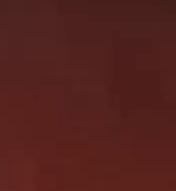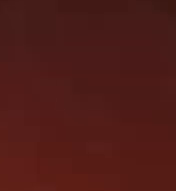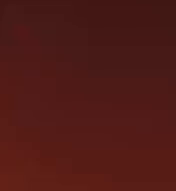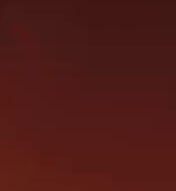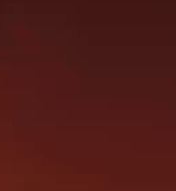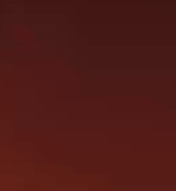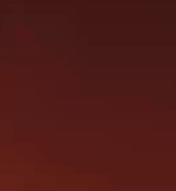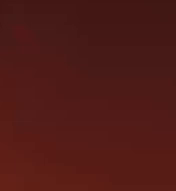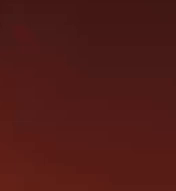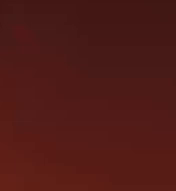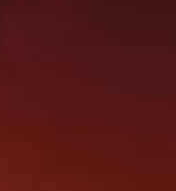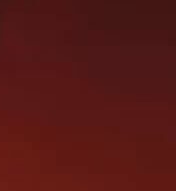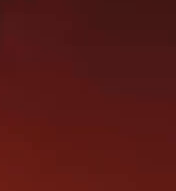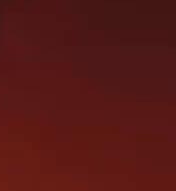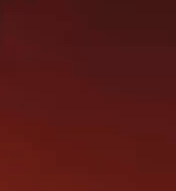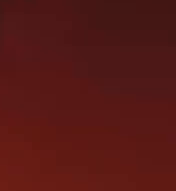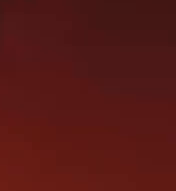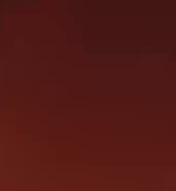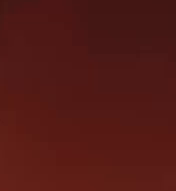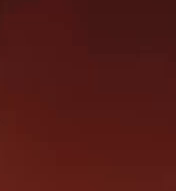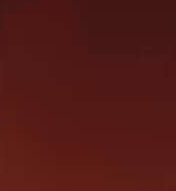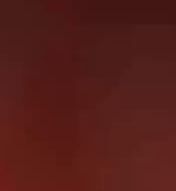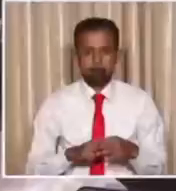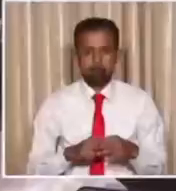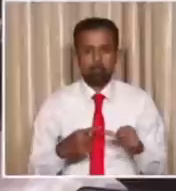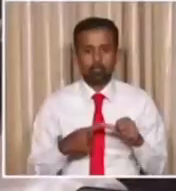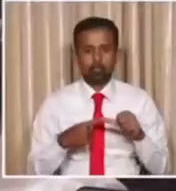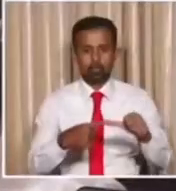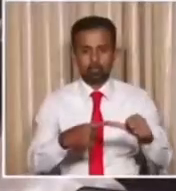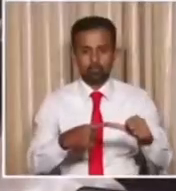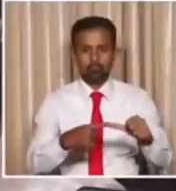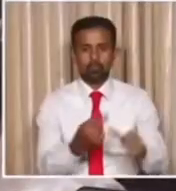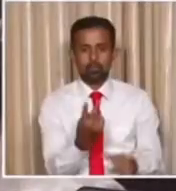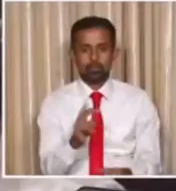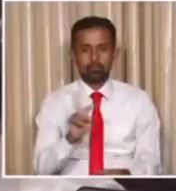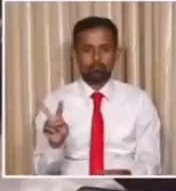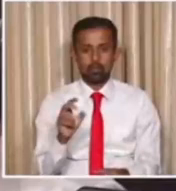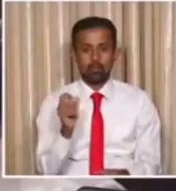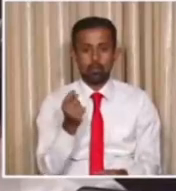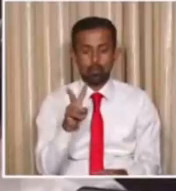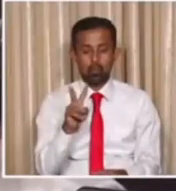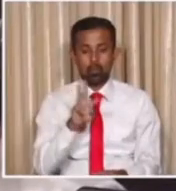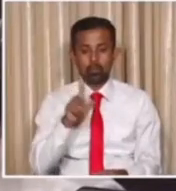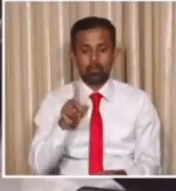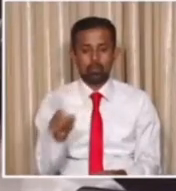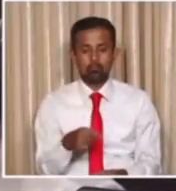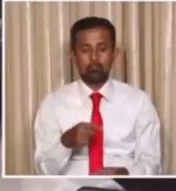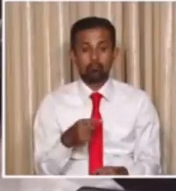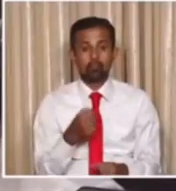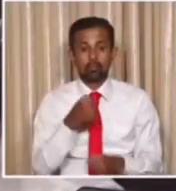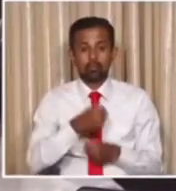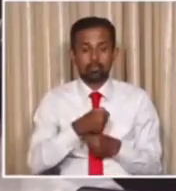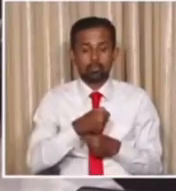ලක් දෙරණ පුවතකට එහා ගිය රටගෙන කැක්කුමක් 2022 12/31 වන දින පිට මධ්‍යම රජයේ